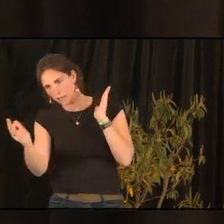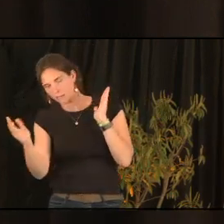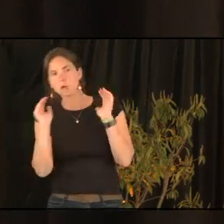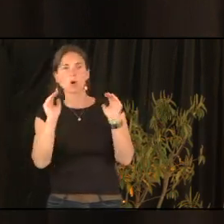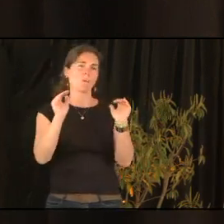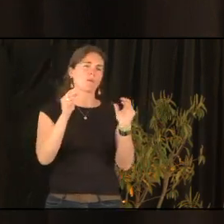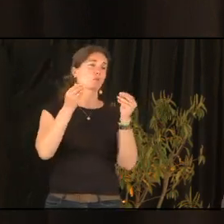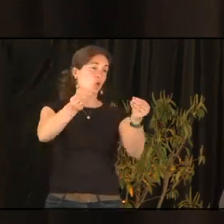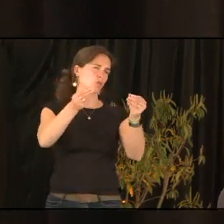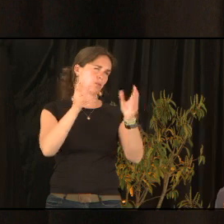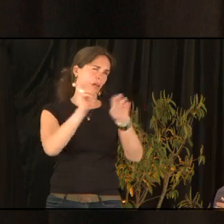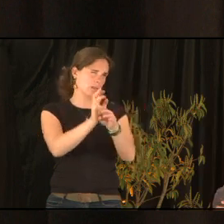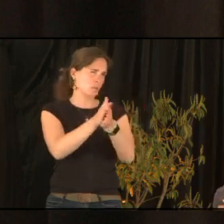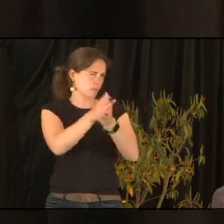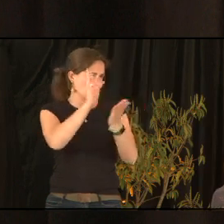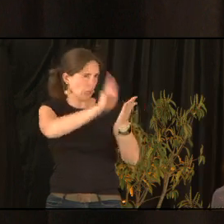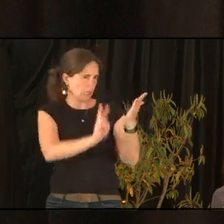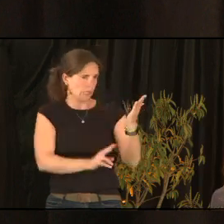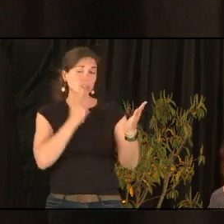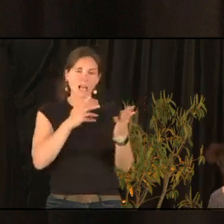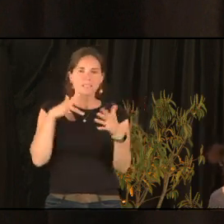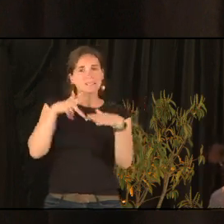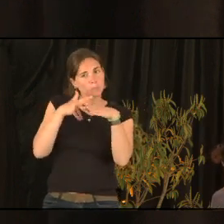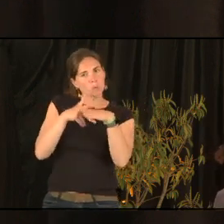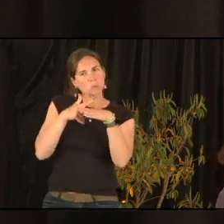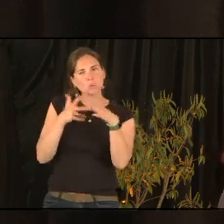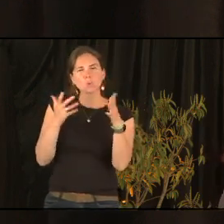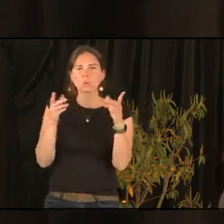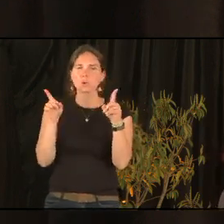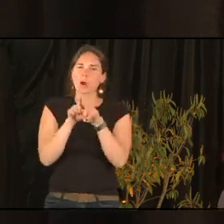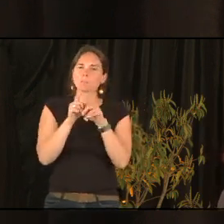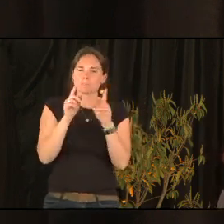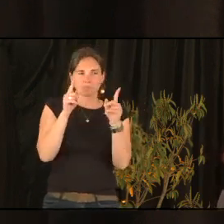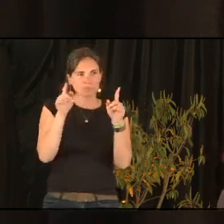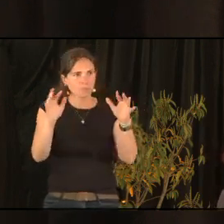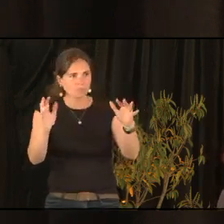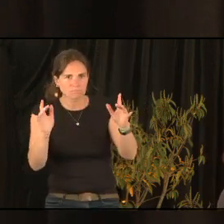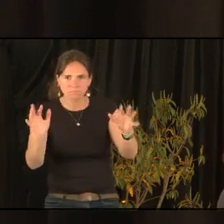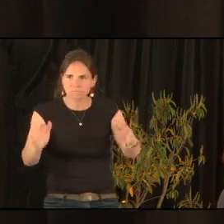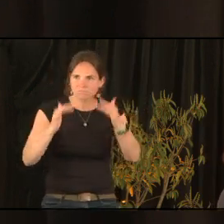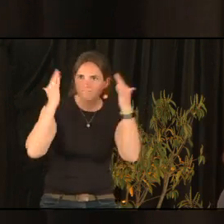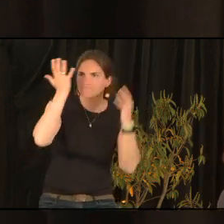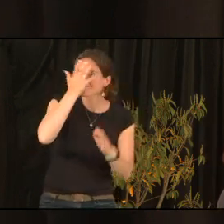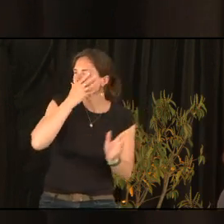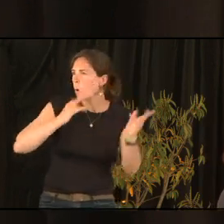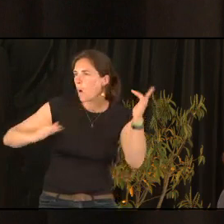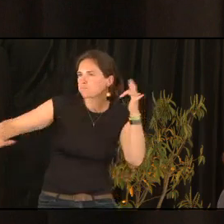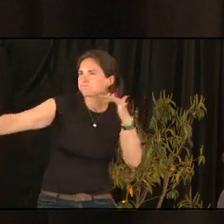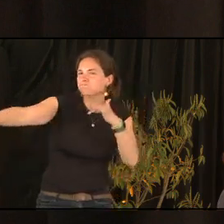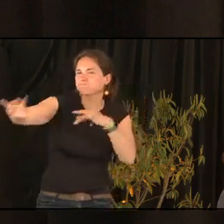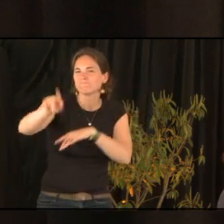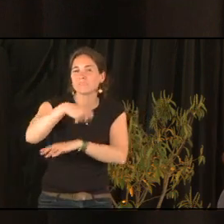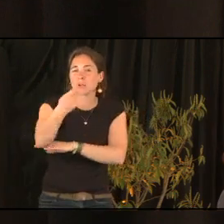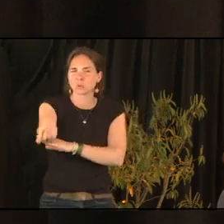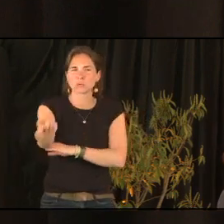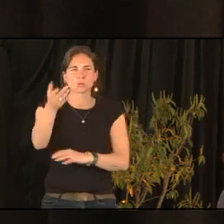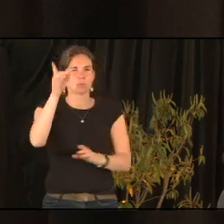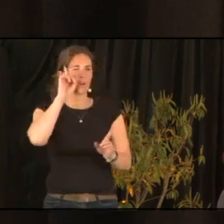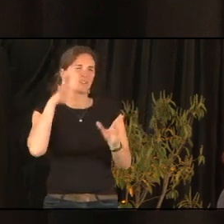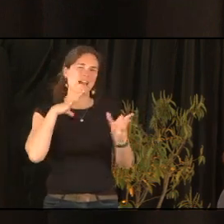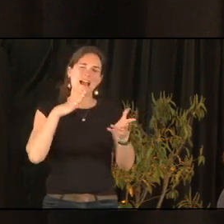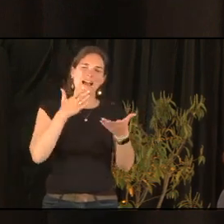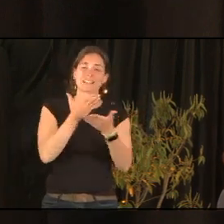pas vous décourager, il y a quand même un moment vraiment de fascination et d'admiration devant cette nature, parce qu'en fait il y a un rapport